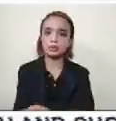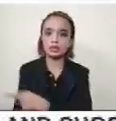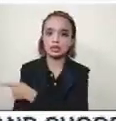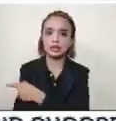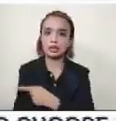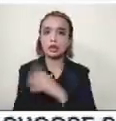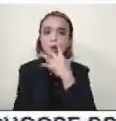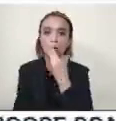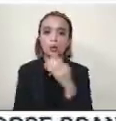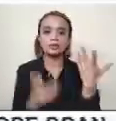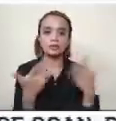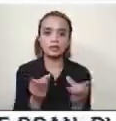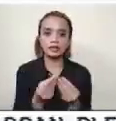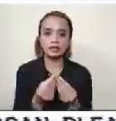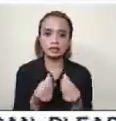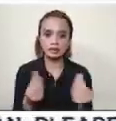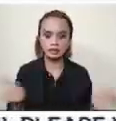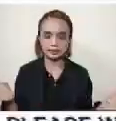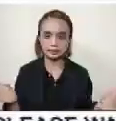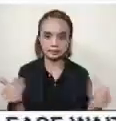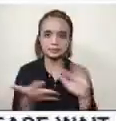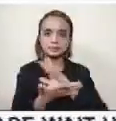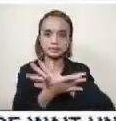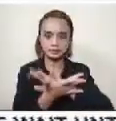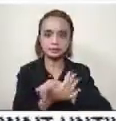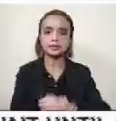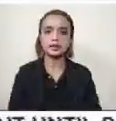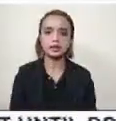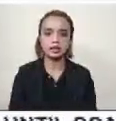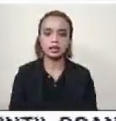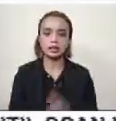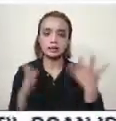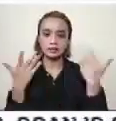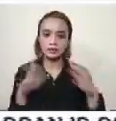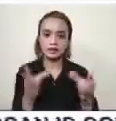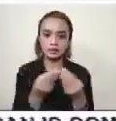32,492 na ang bilang ng mga namatay.